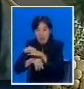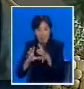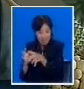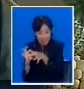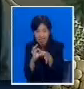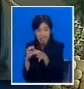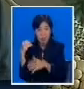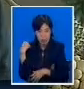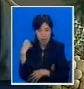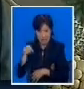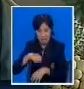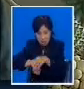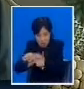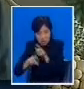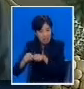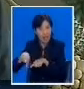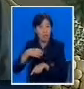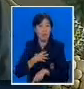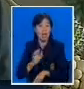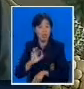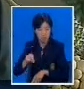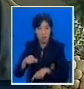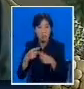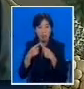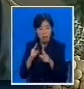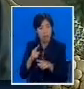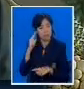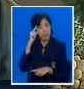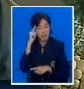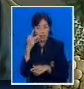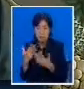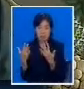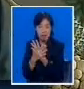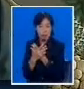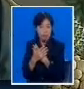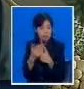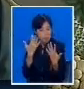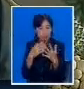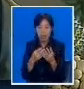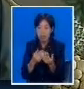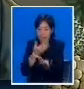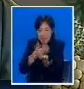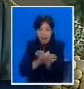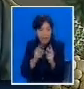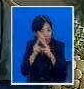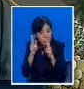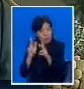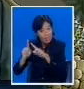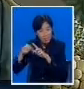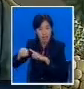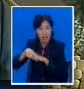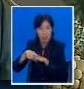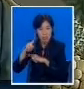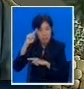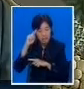ครับแต่ว่าก่อนหน้านี้ที่ไปทำหวยบนดินเนี่ยก็บังเอิญเป็นลักษณะกินรวบไม่กินแบ่งซึ่งผิดทั้งกฎหมายแล้วก็